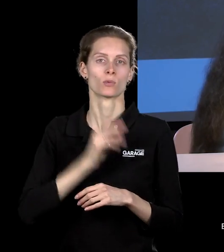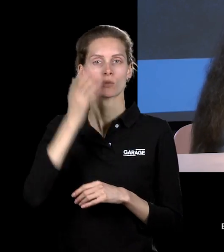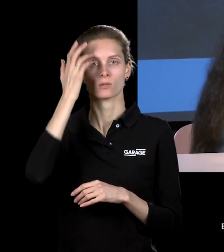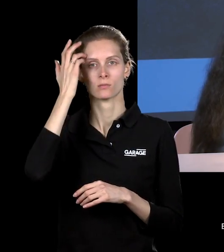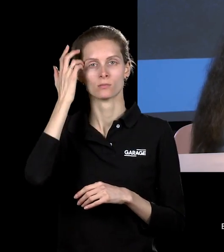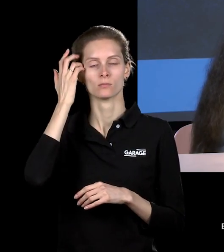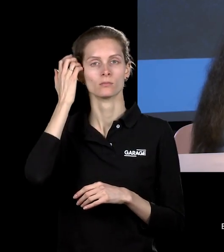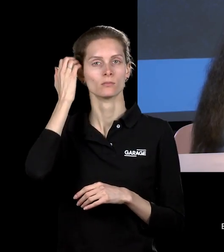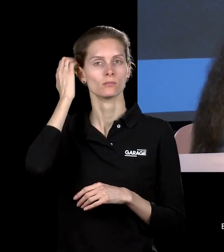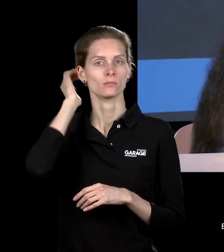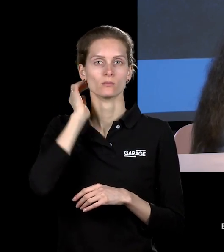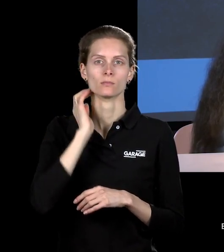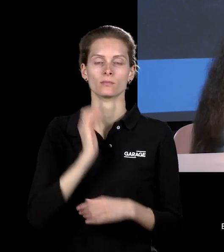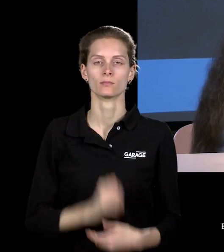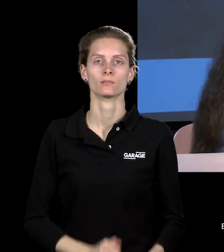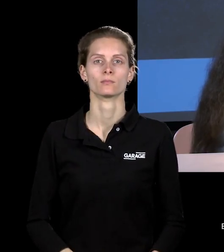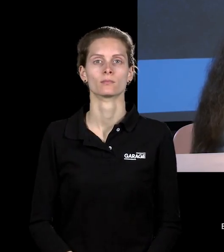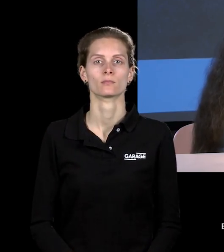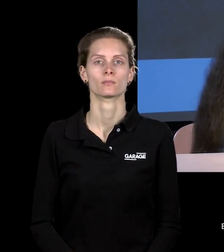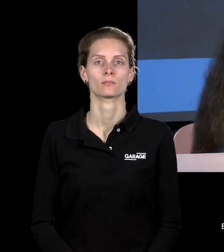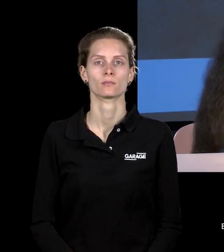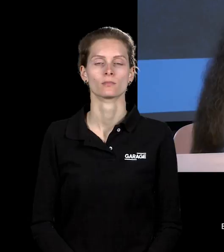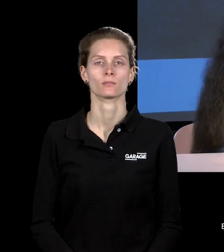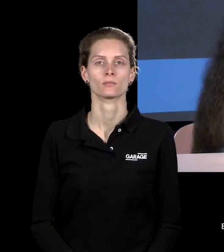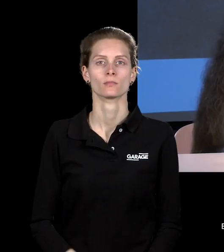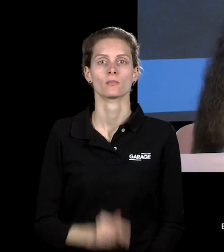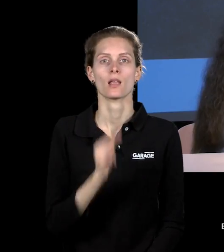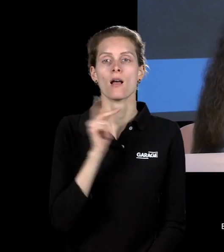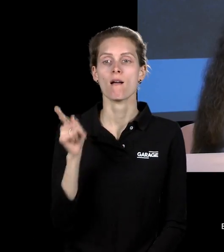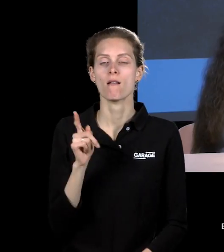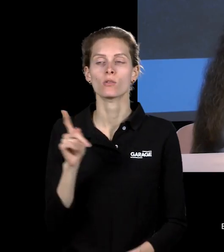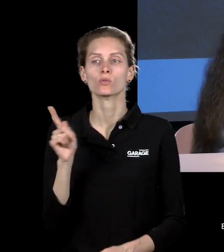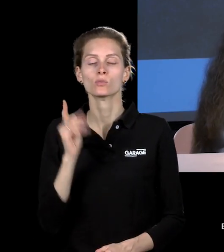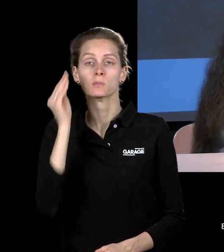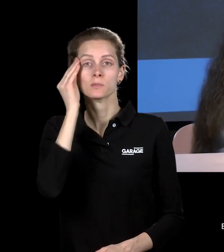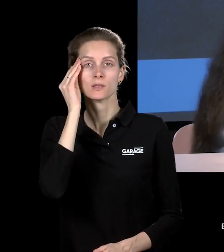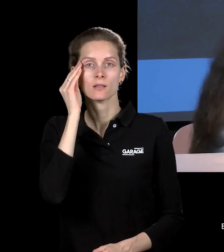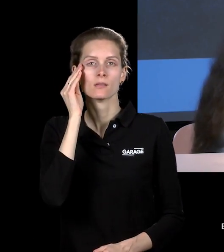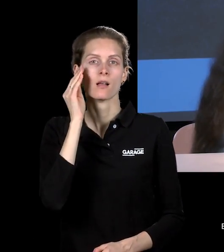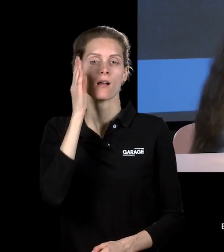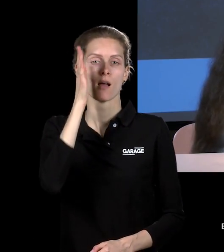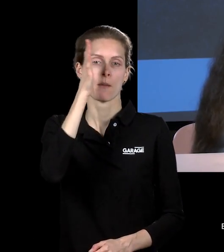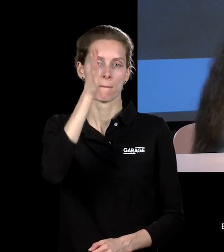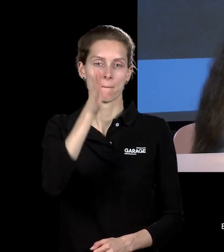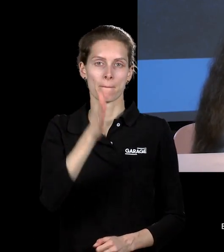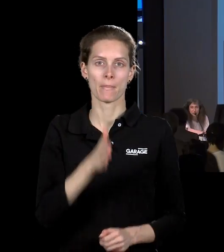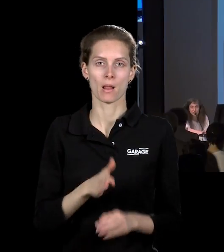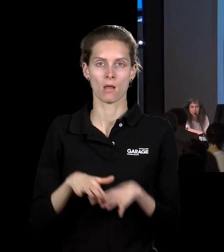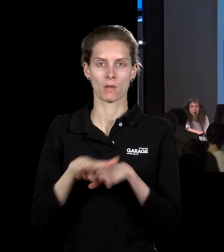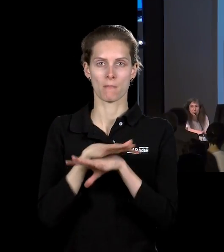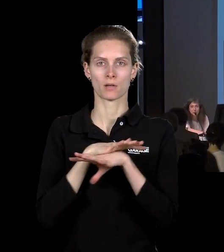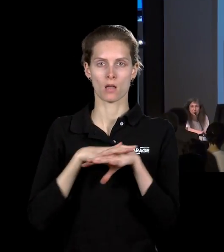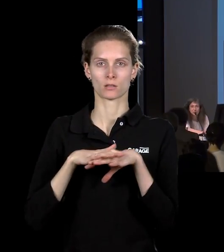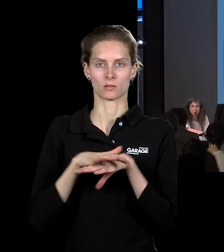красивая, которая, собственно говоря, чем она является, она размечает пространство. Она не является вещью в пространстве, она не